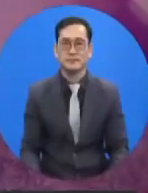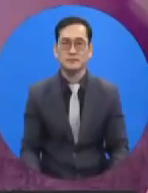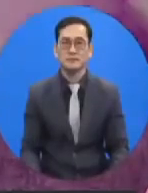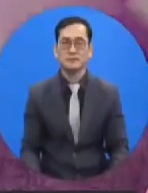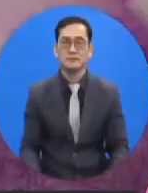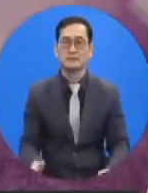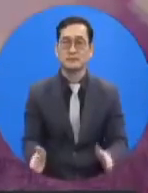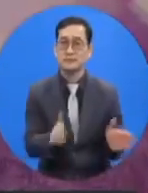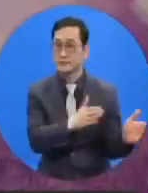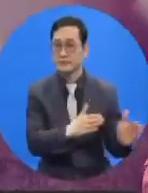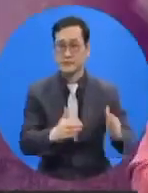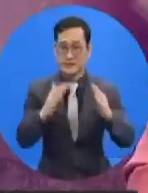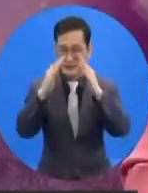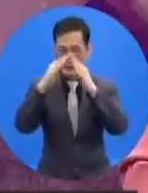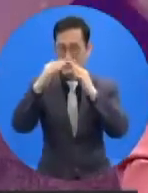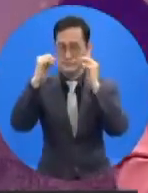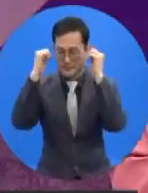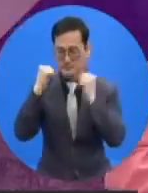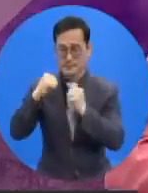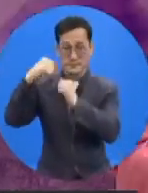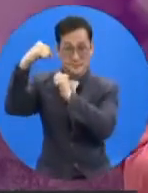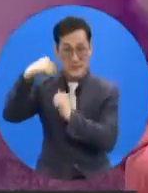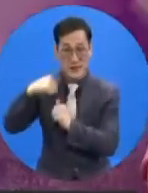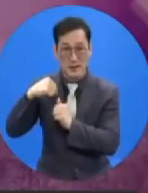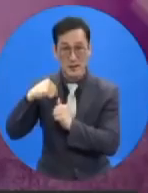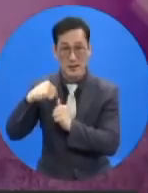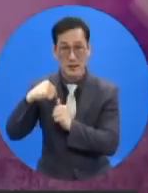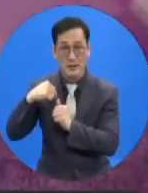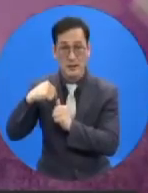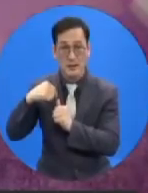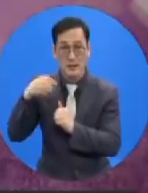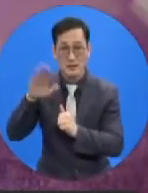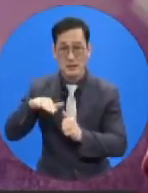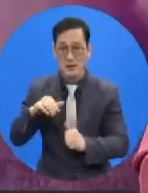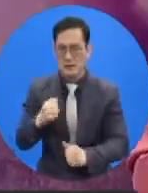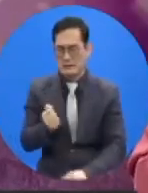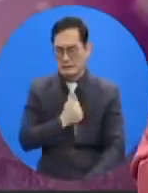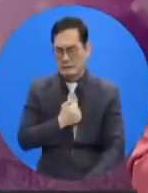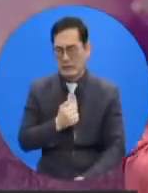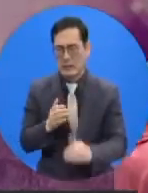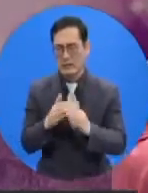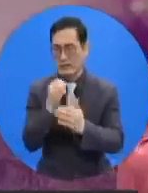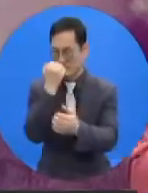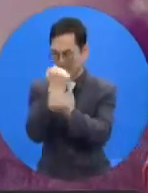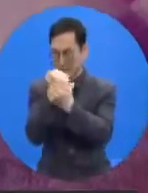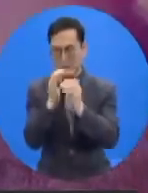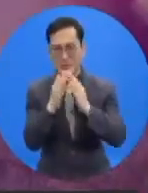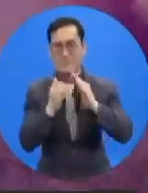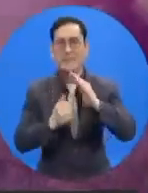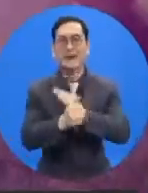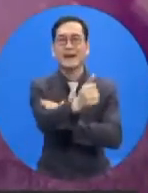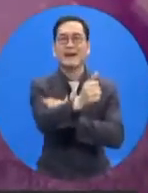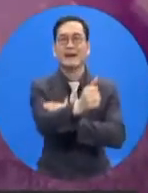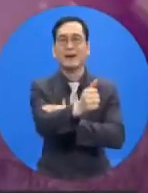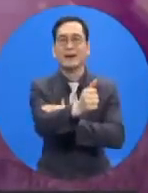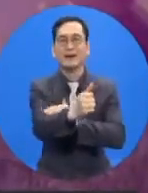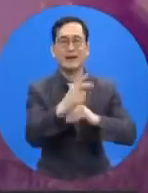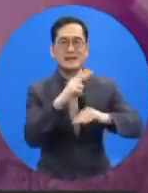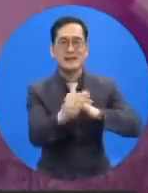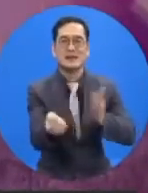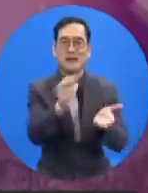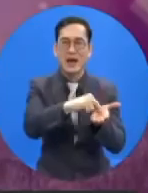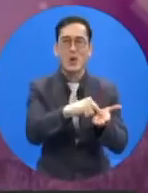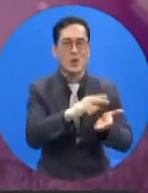자가격리 중에 의무를 저버린, 또 바람 쐬러 자가격리 지침을 어기고 지하철 타고 돌아다닌